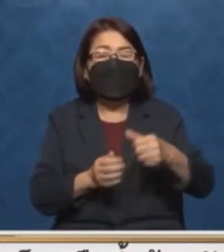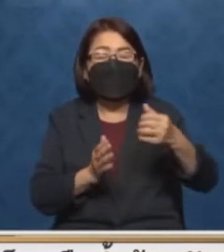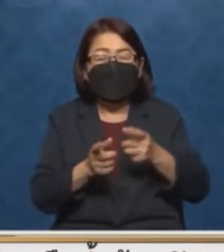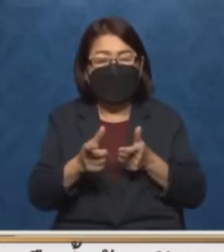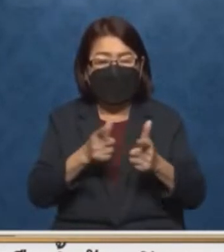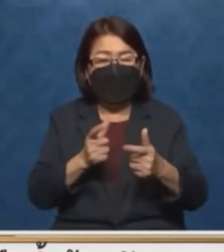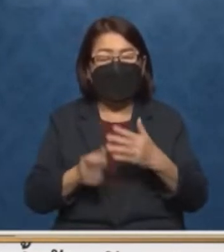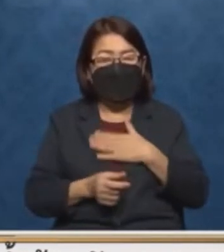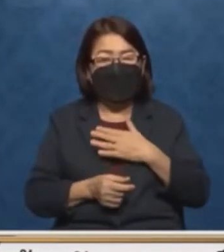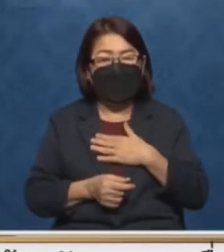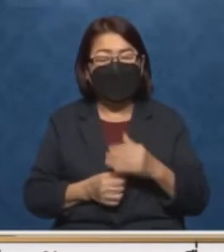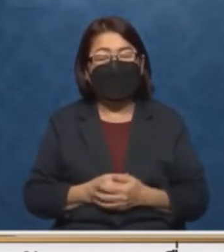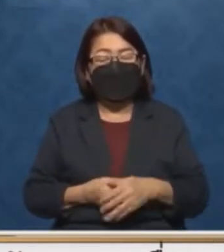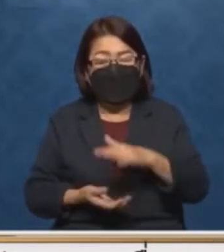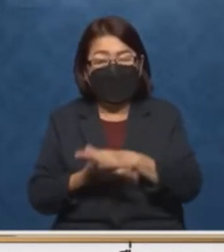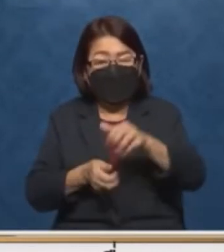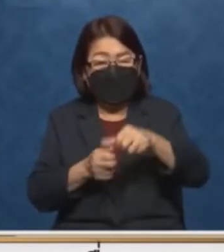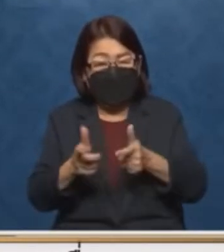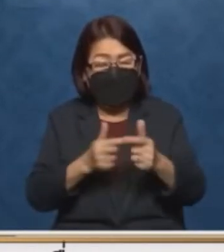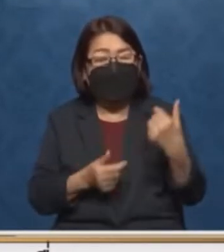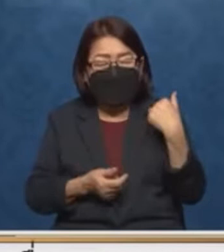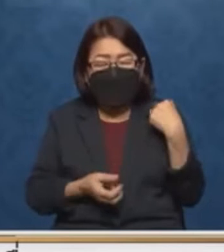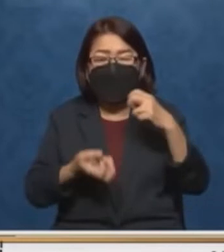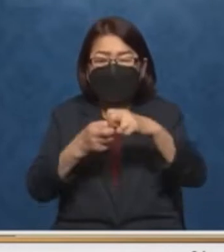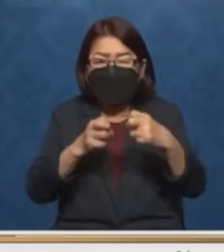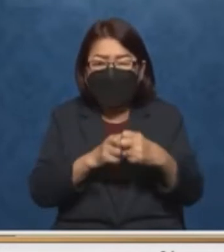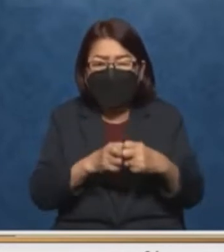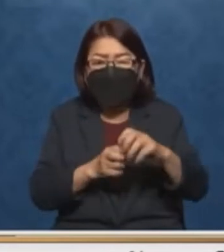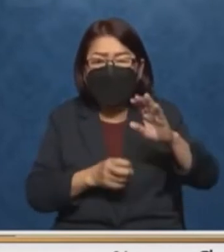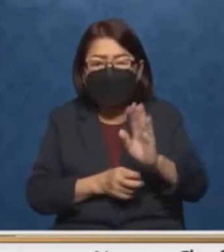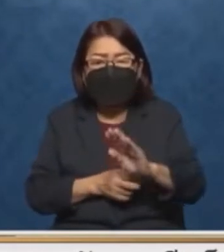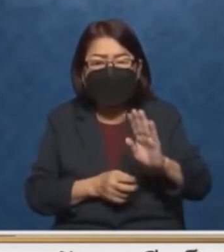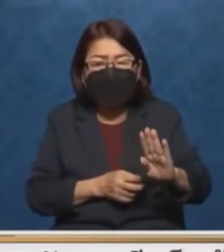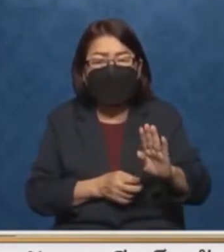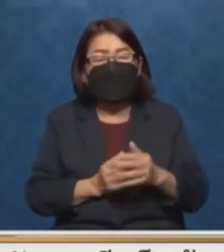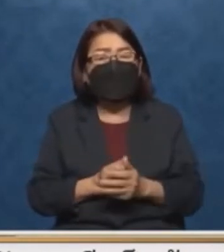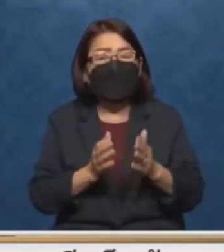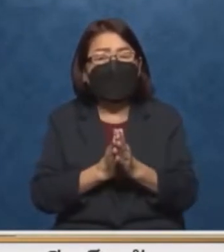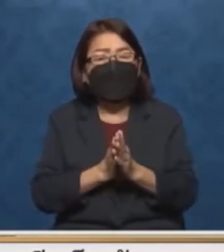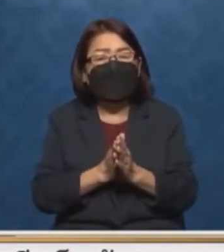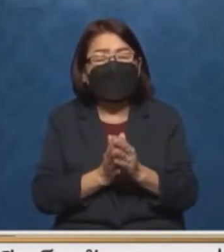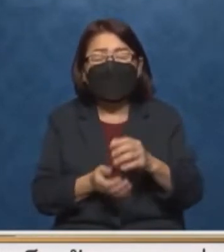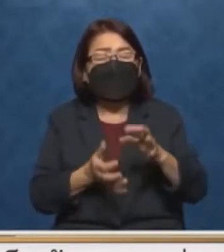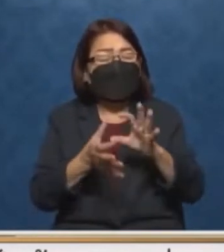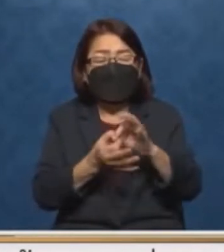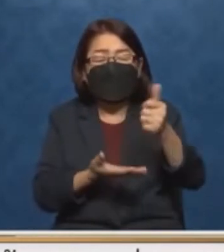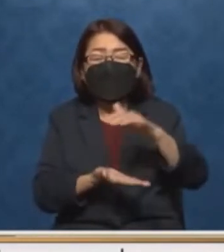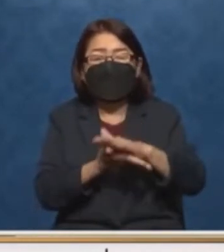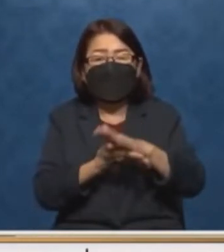ได้รับเรื่องร้องเรียนจากหน่วยงานและก็องค์กรทางการศึกษา